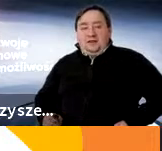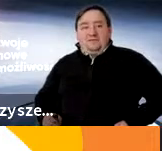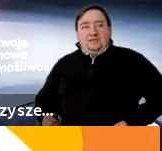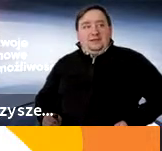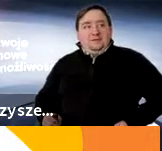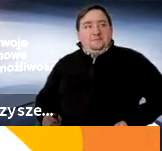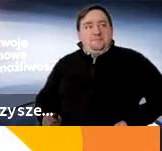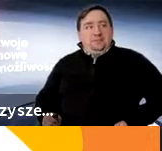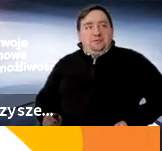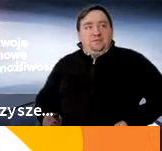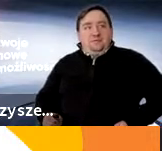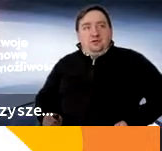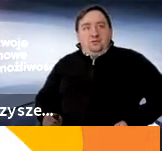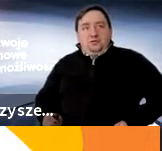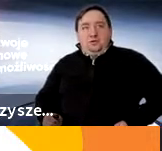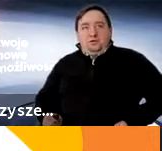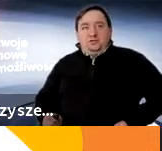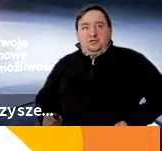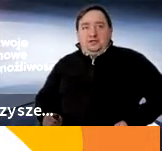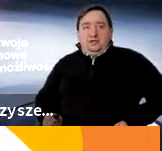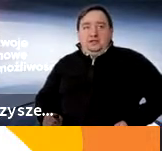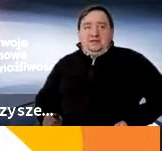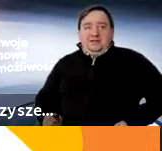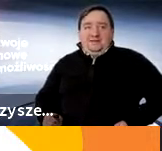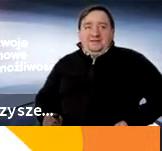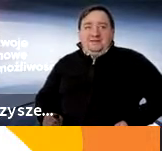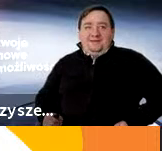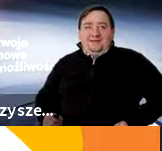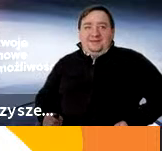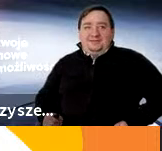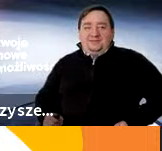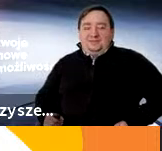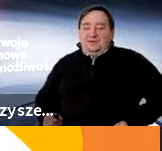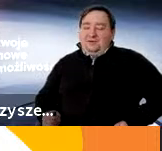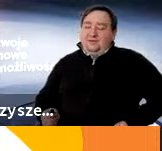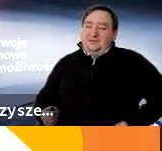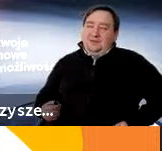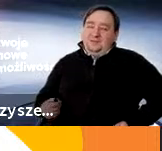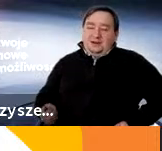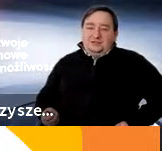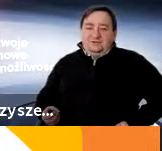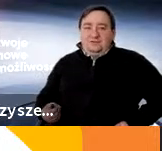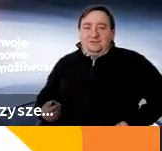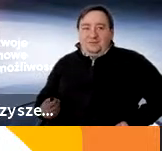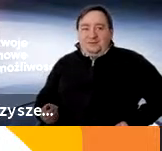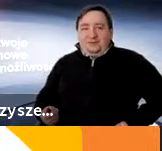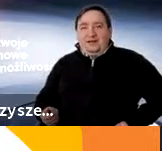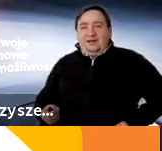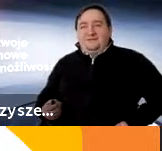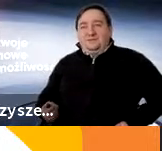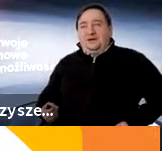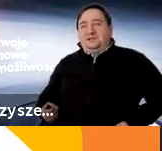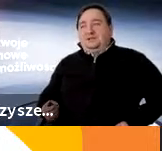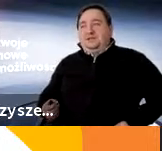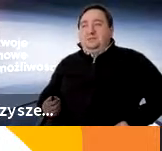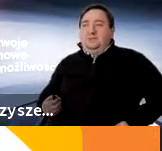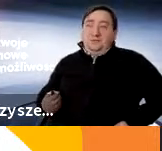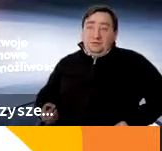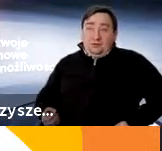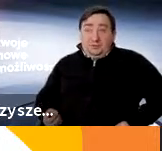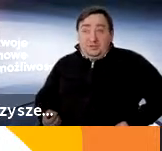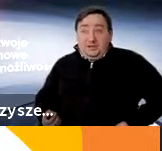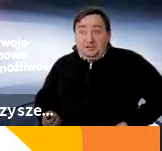Tak naprawdę w moim odbiorze jest to najbardziej fundamentalne wsparcie,